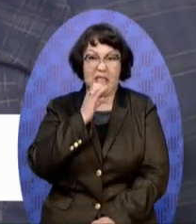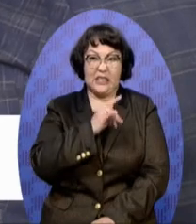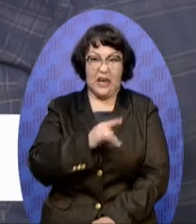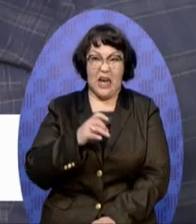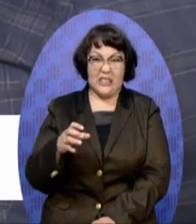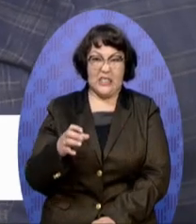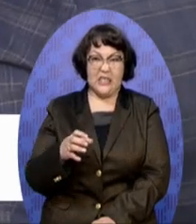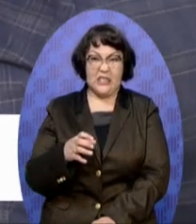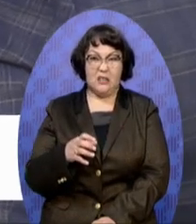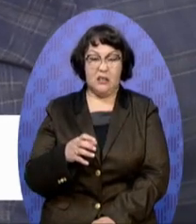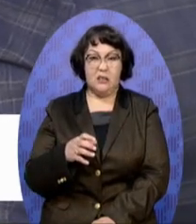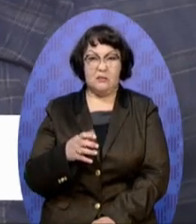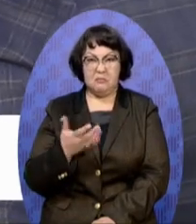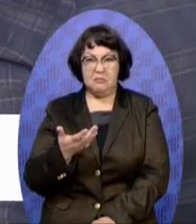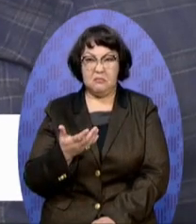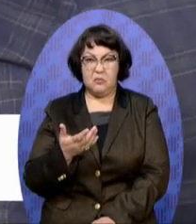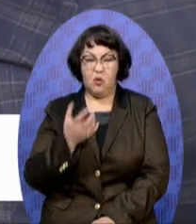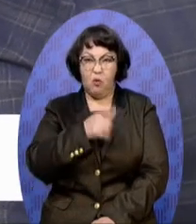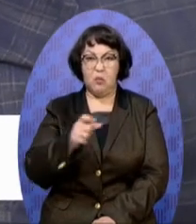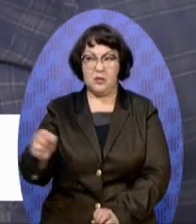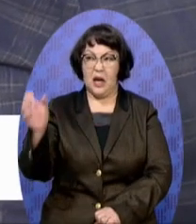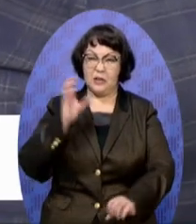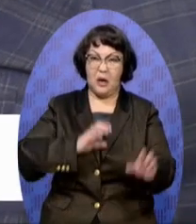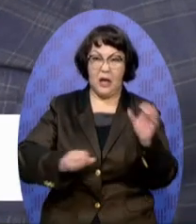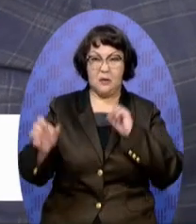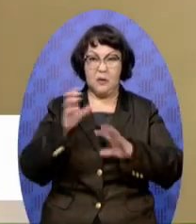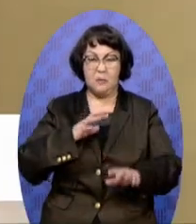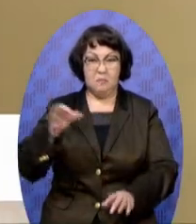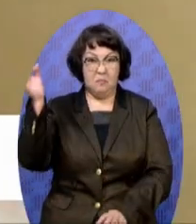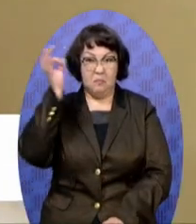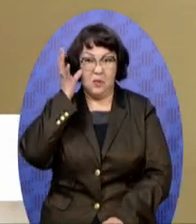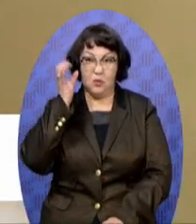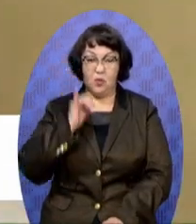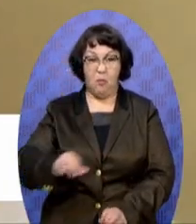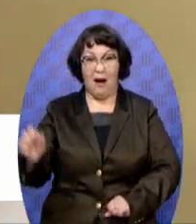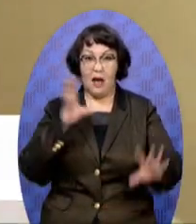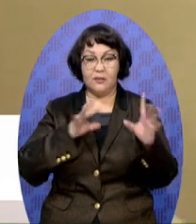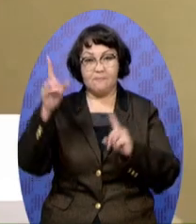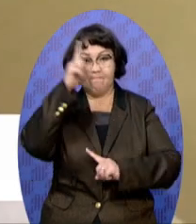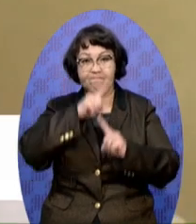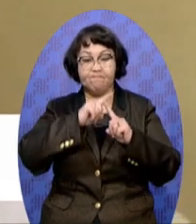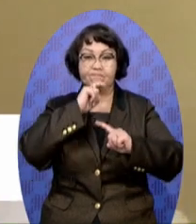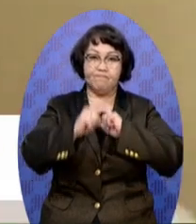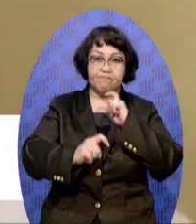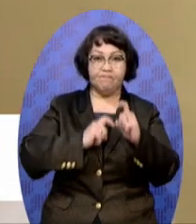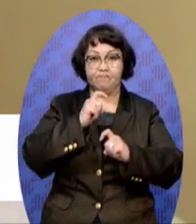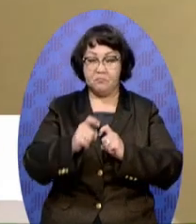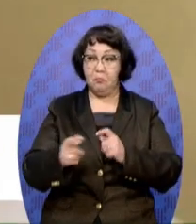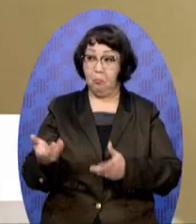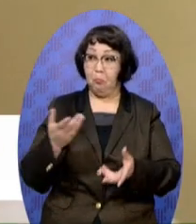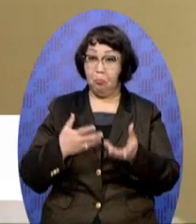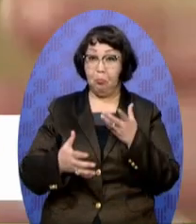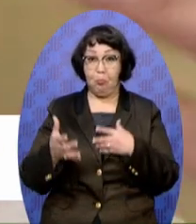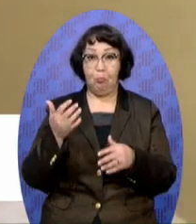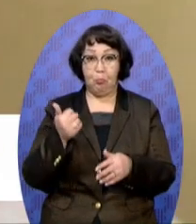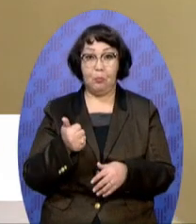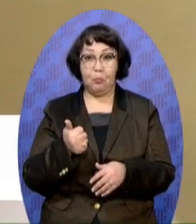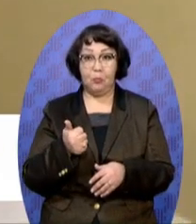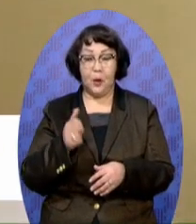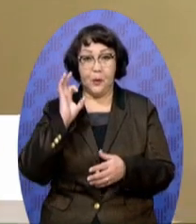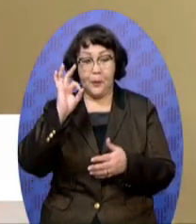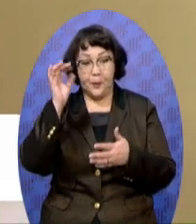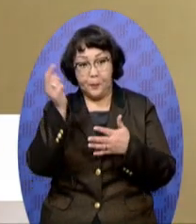эсвэл ингээд аюу их асуулт хүмүүс асууж штэ. Тэгээ мэдхгүй байгаа зүйл асуухлаа бүгдэнд нь ингээд гоё ингээд тест дараатай ерөөсөө